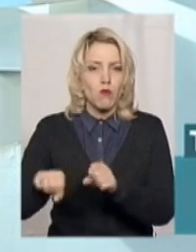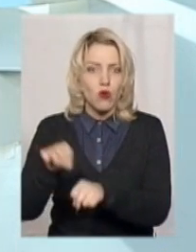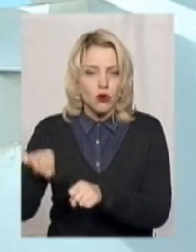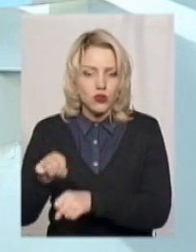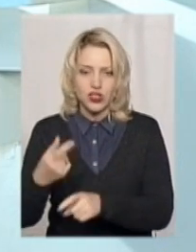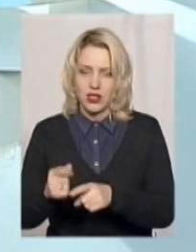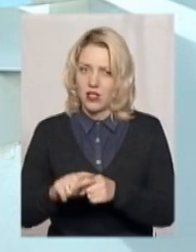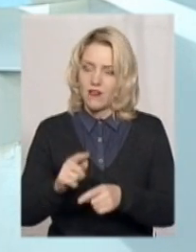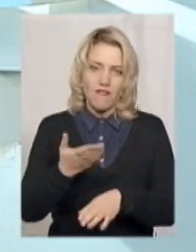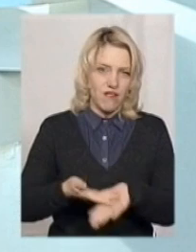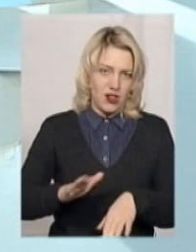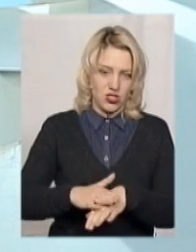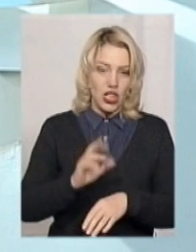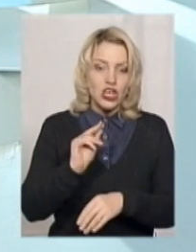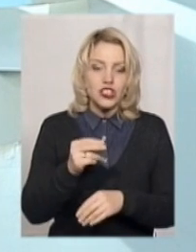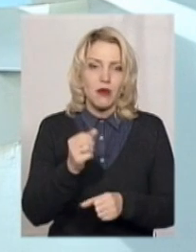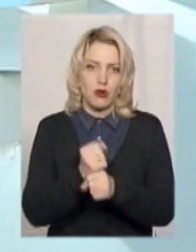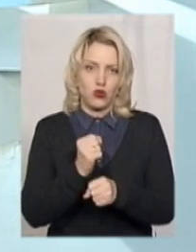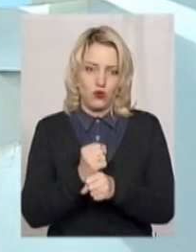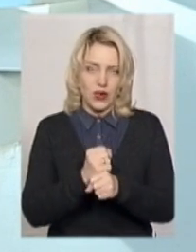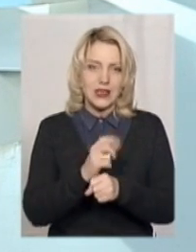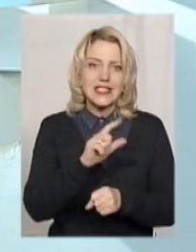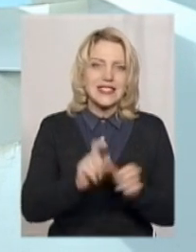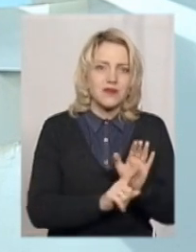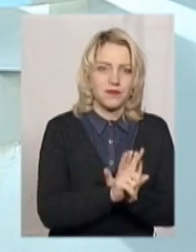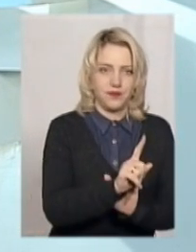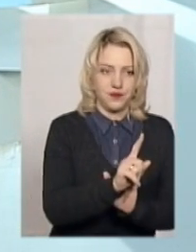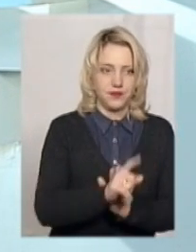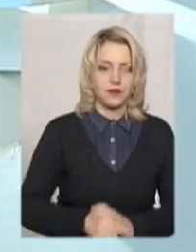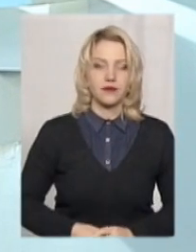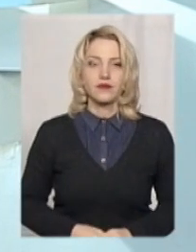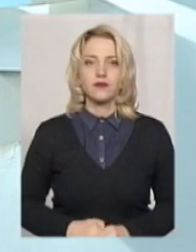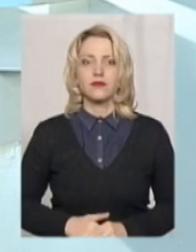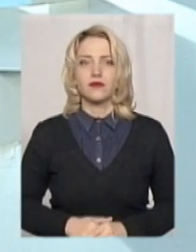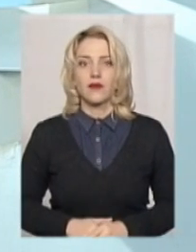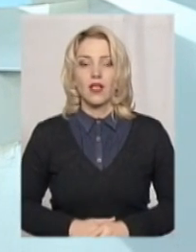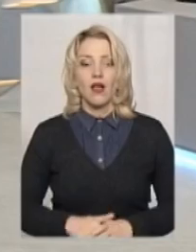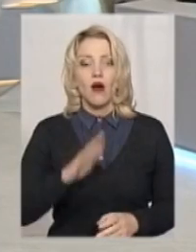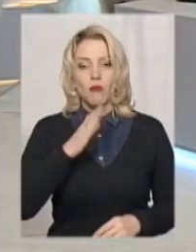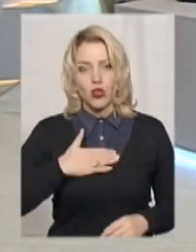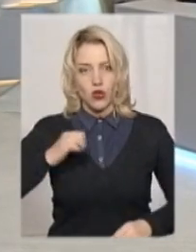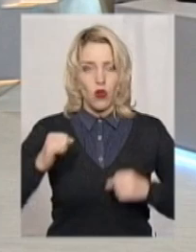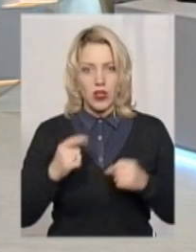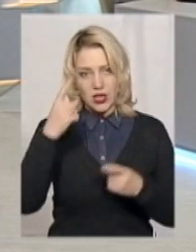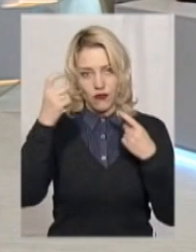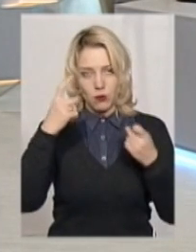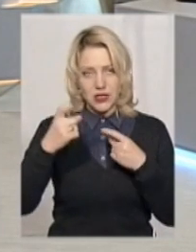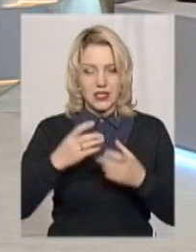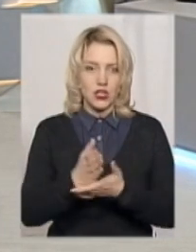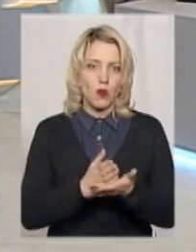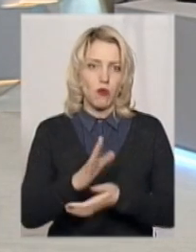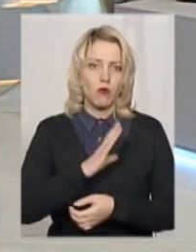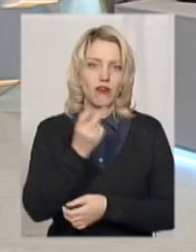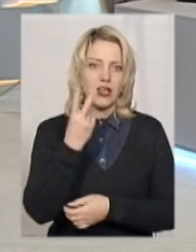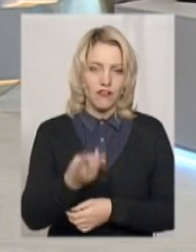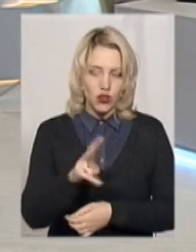працювати з ядром, з цією основною потребою дитини. Мої колеги з інформаційної служби побували